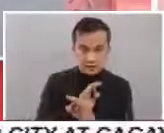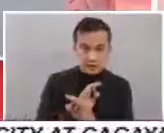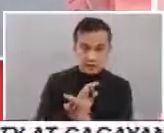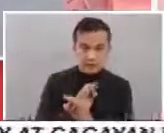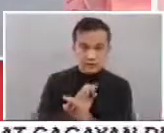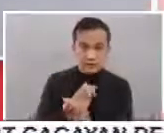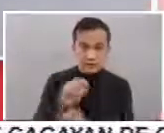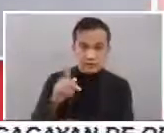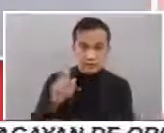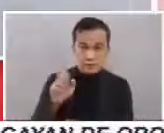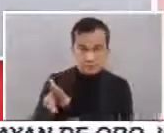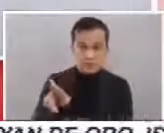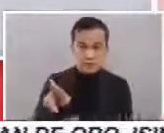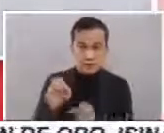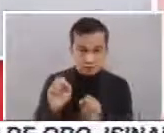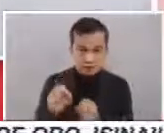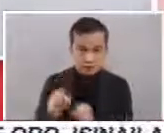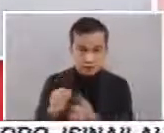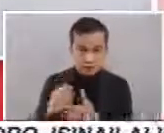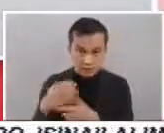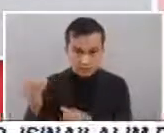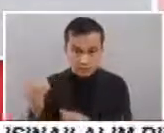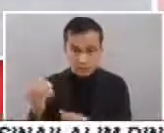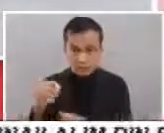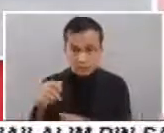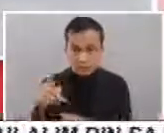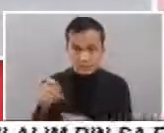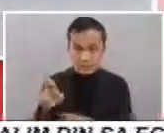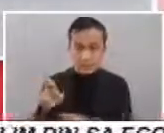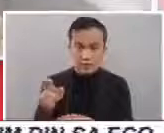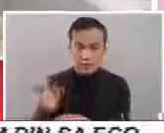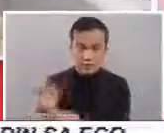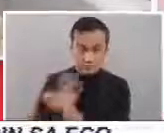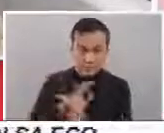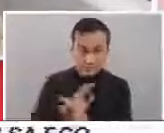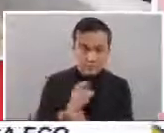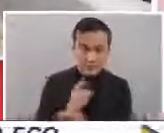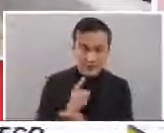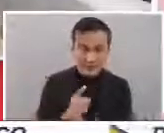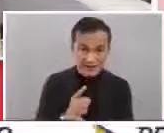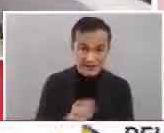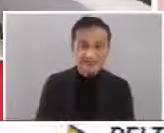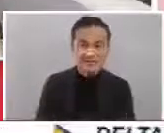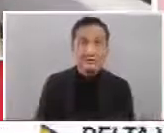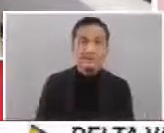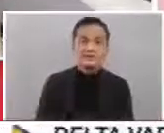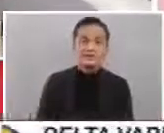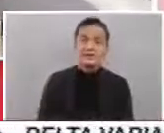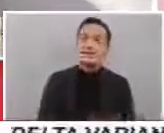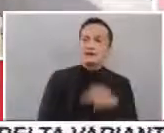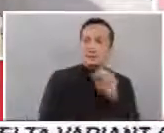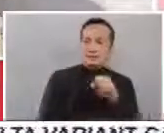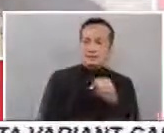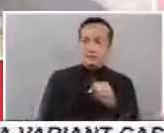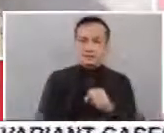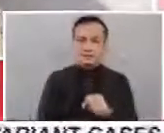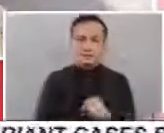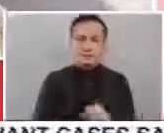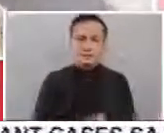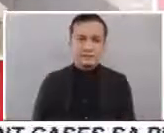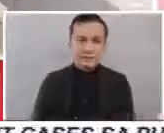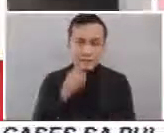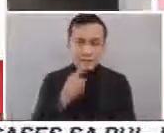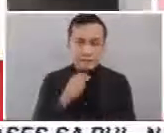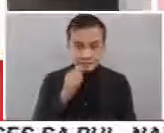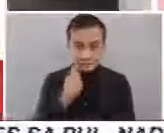ng patunay or siguro kahit sulat kamay o certification ng isang APOR na kay sila po ay inyong driver. Okay. Yusek,